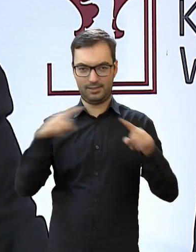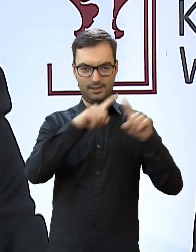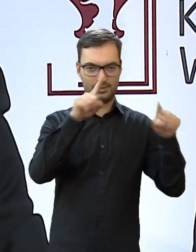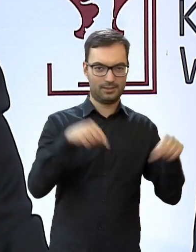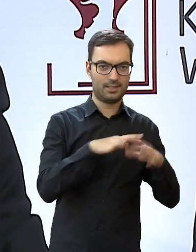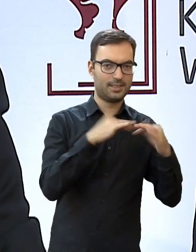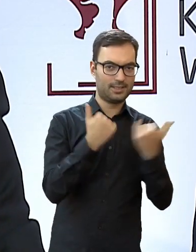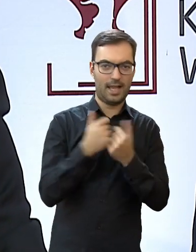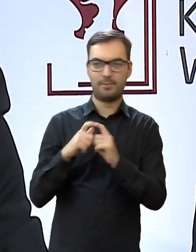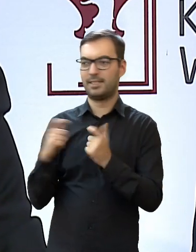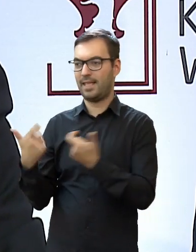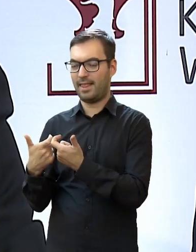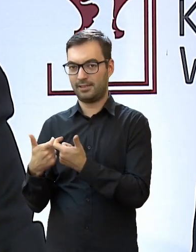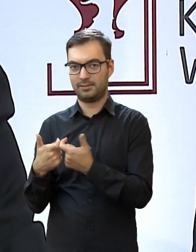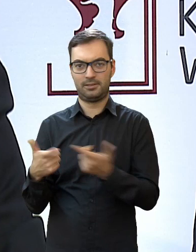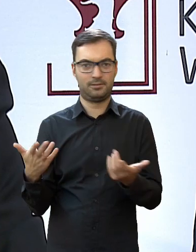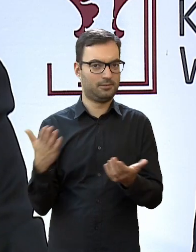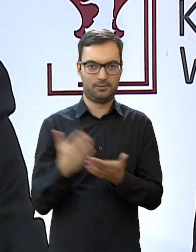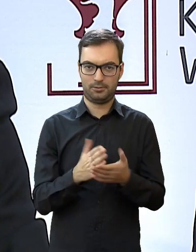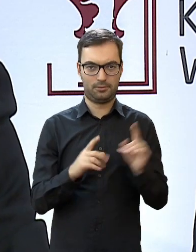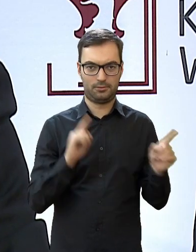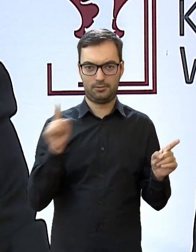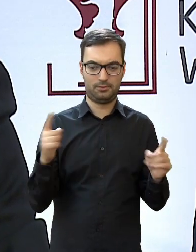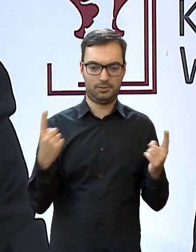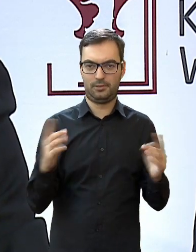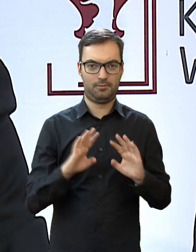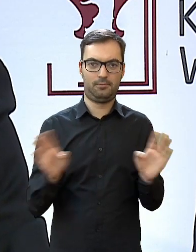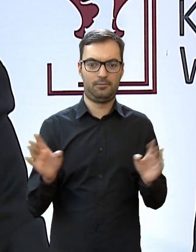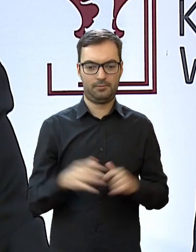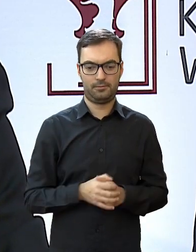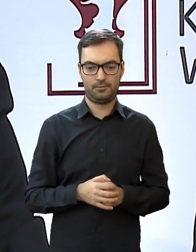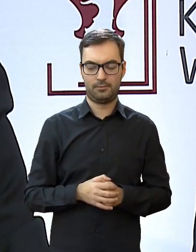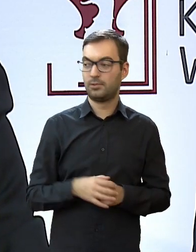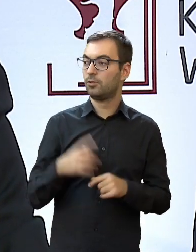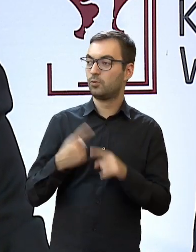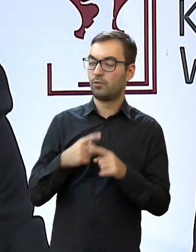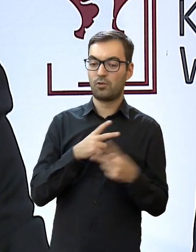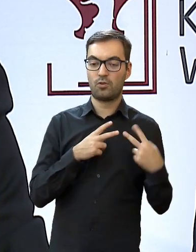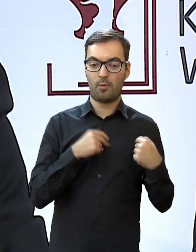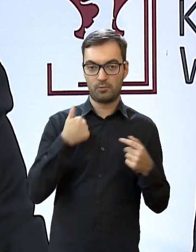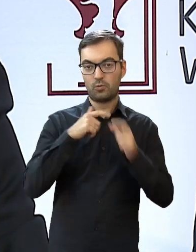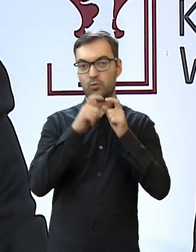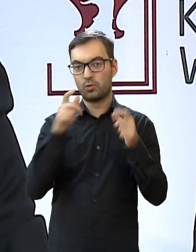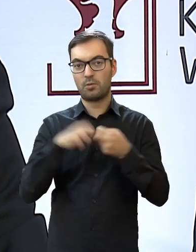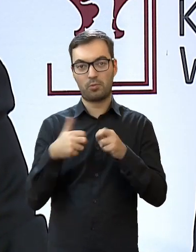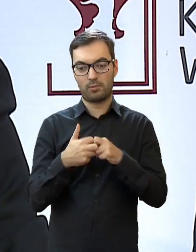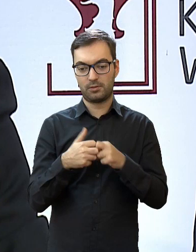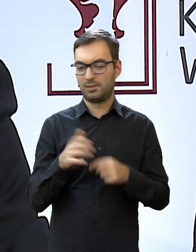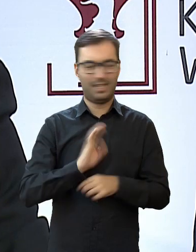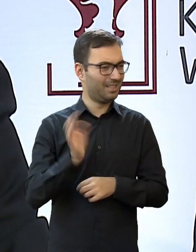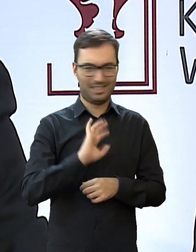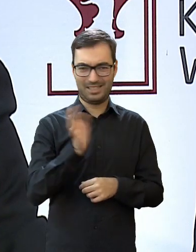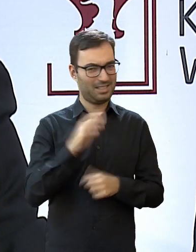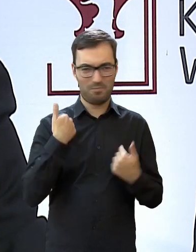na karcie wyborach do Senatu. A czy członkowie komisji może zgłaszali taki problem, że właśnie ta